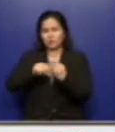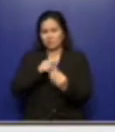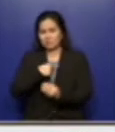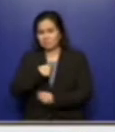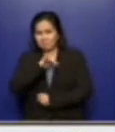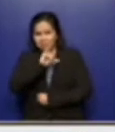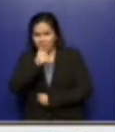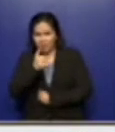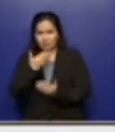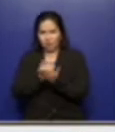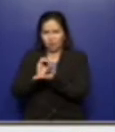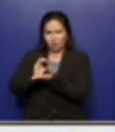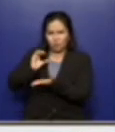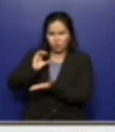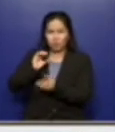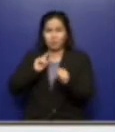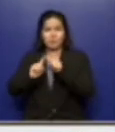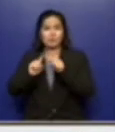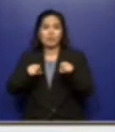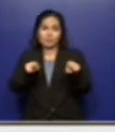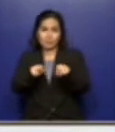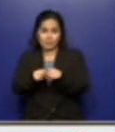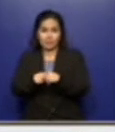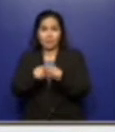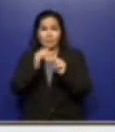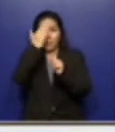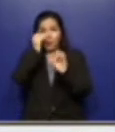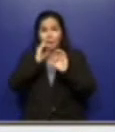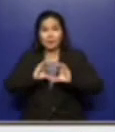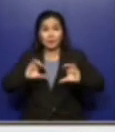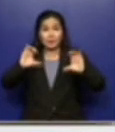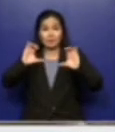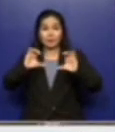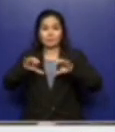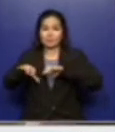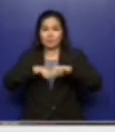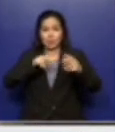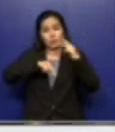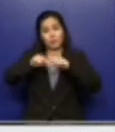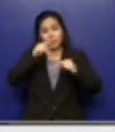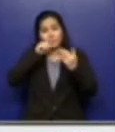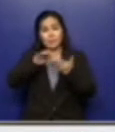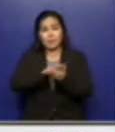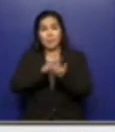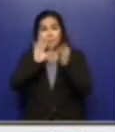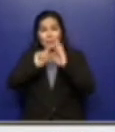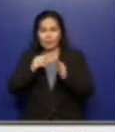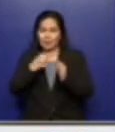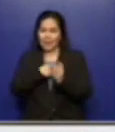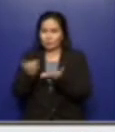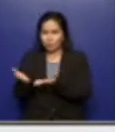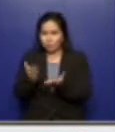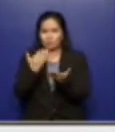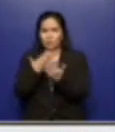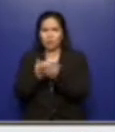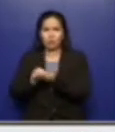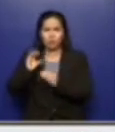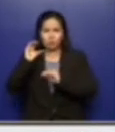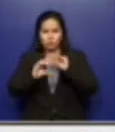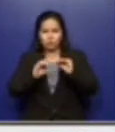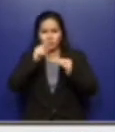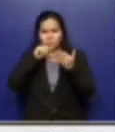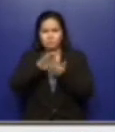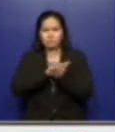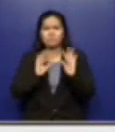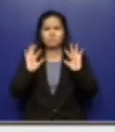การลงทุนต่างๆรัฐบาลไม่ได้สร้างบรรยากาศในการที่จะให้เกิดการลงทุนขึ้นในประเทศ